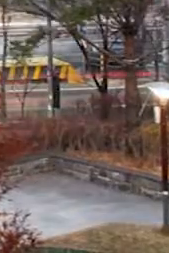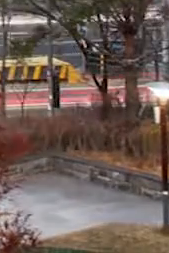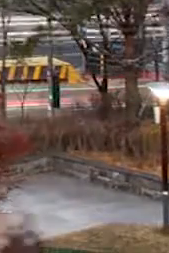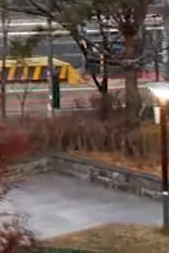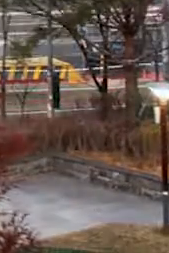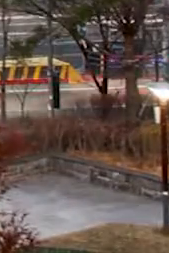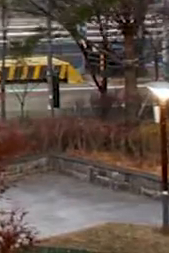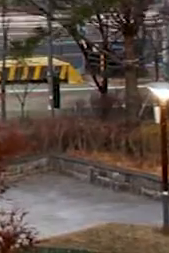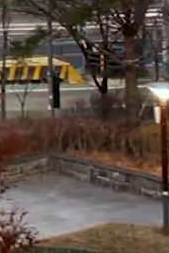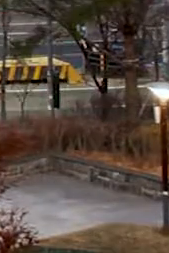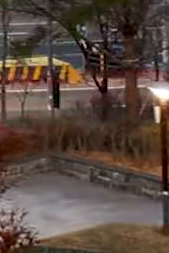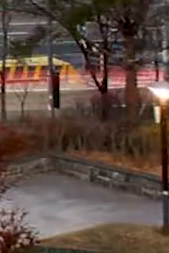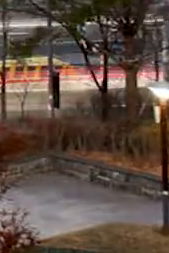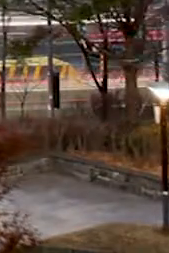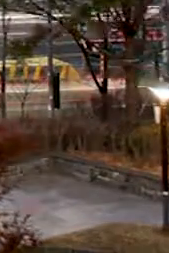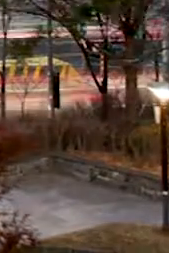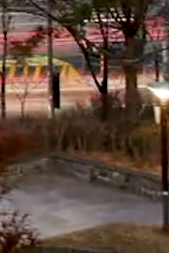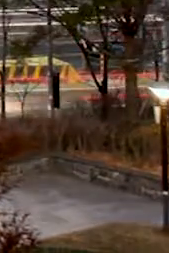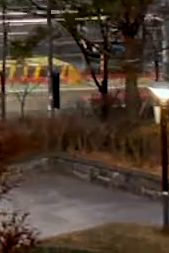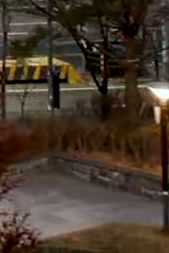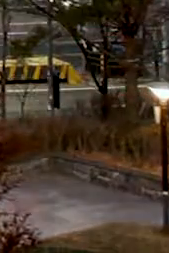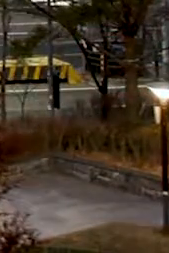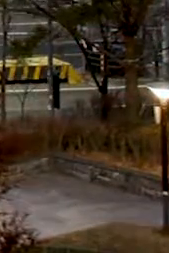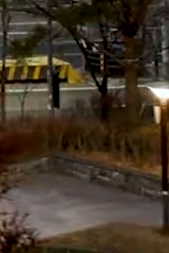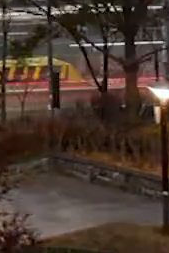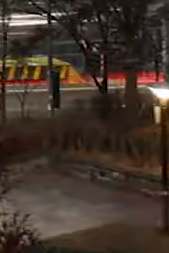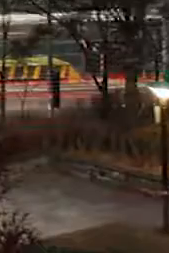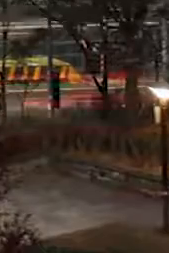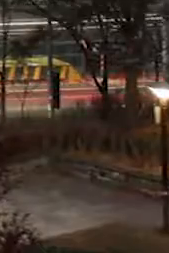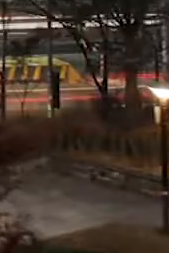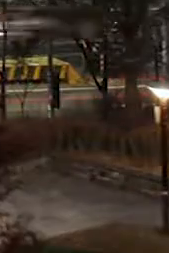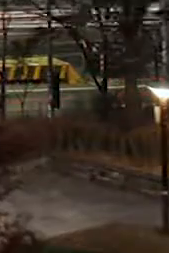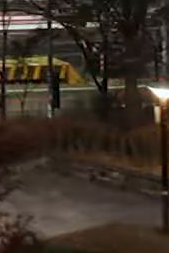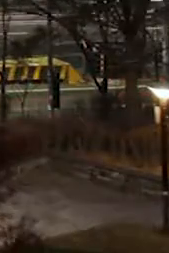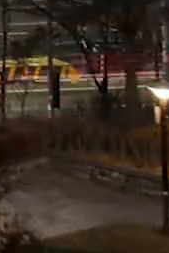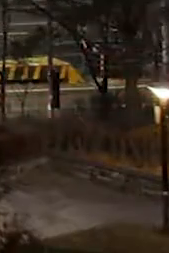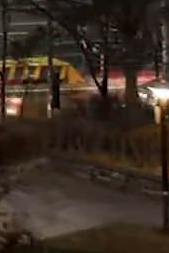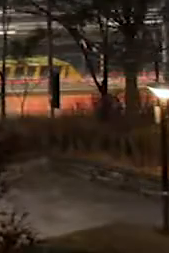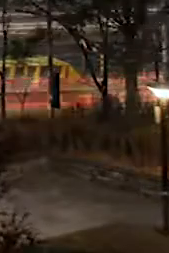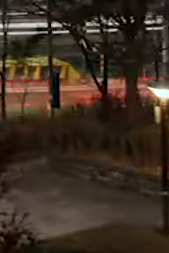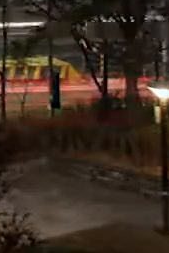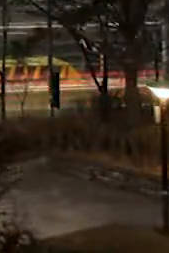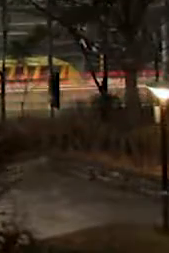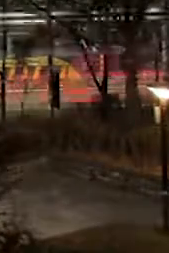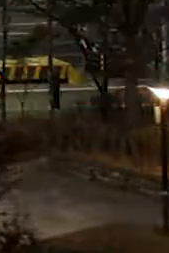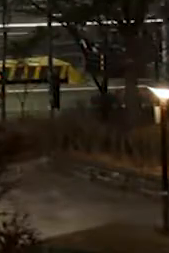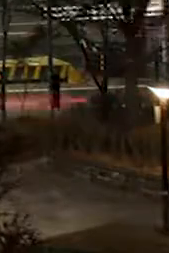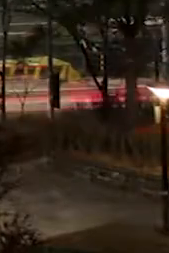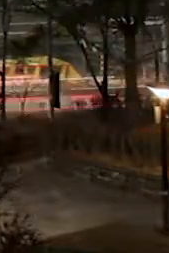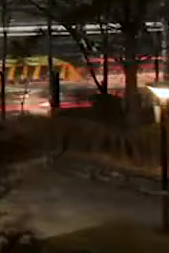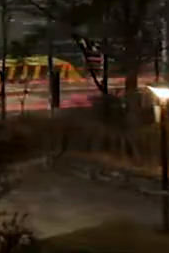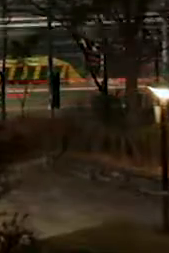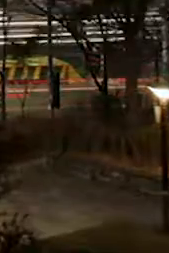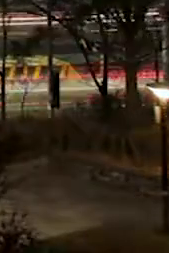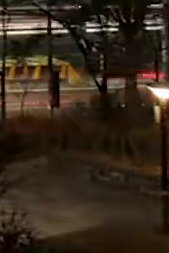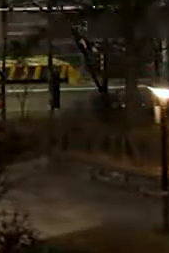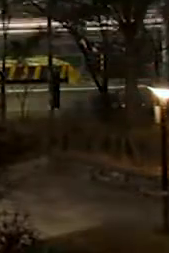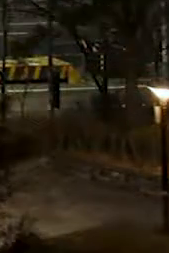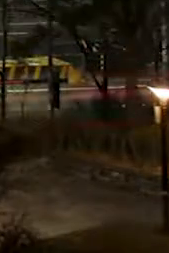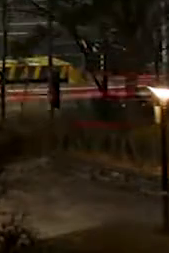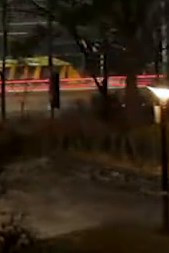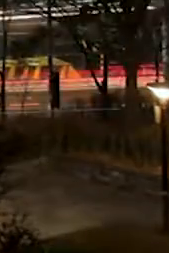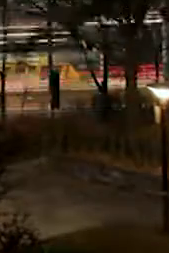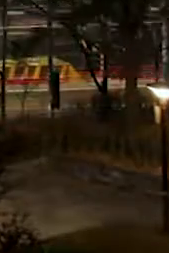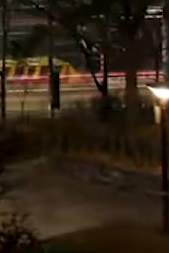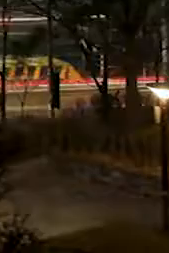3월 20일 서울시립대학에서 제3기 동대문 다산시민대학 개강식이 열렸습니다. 동대문구가 버스 노선이 부족한